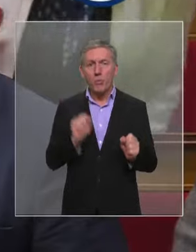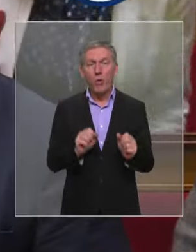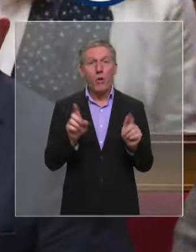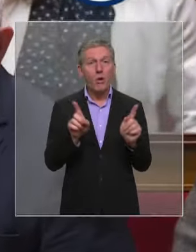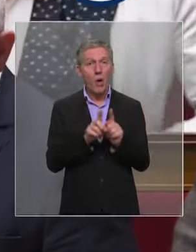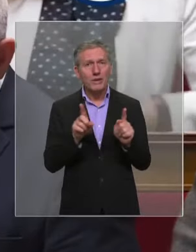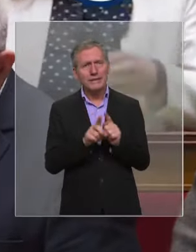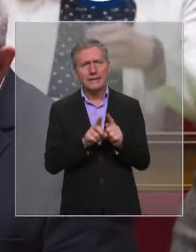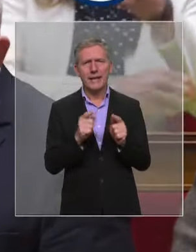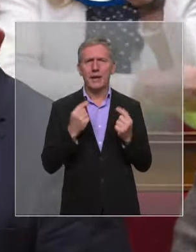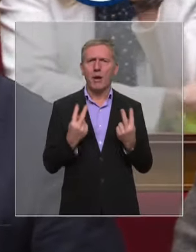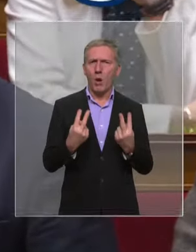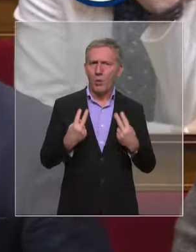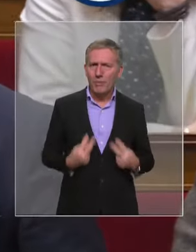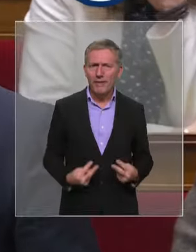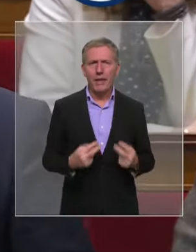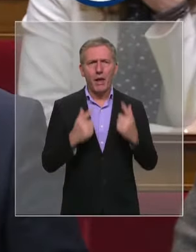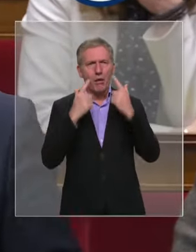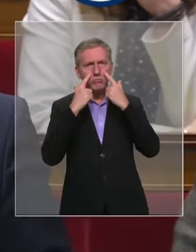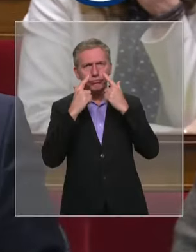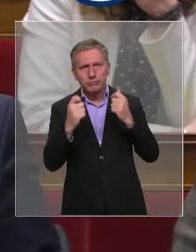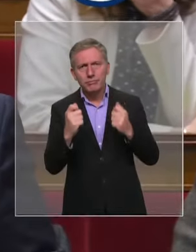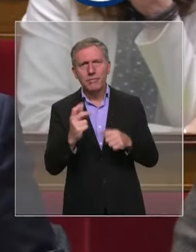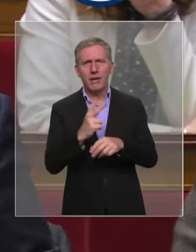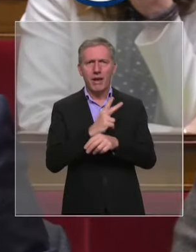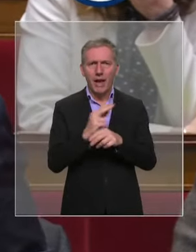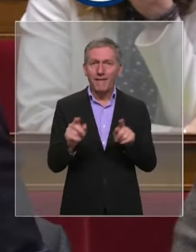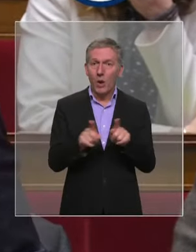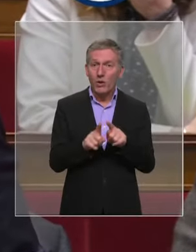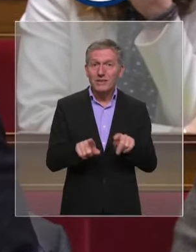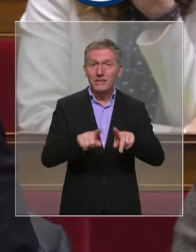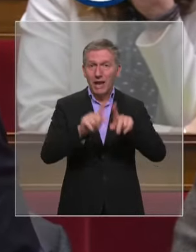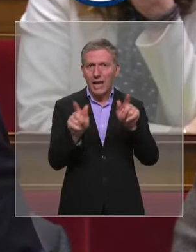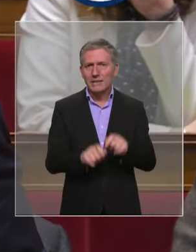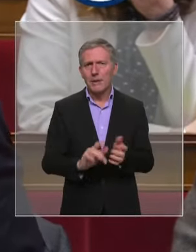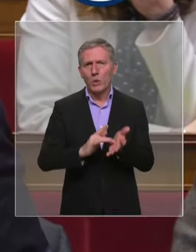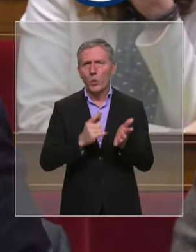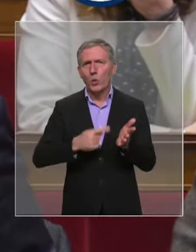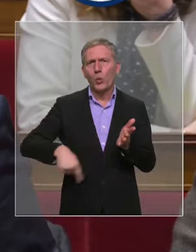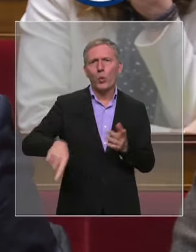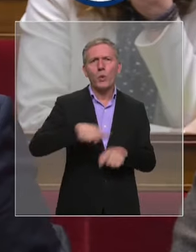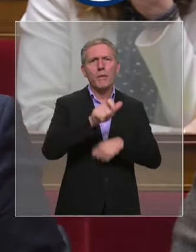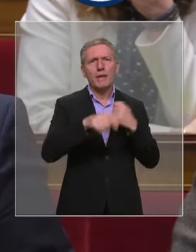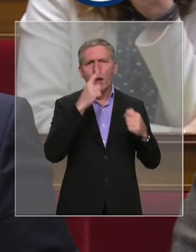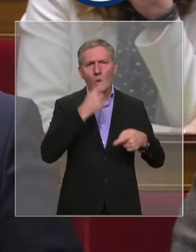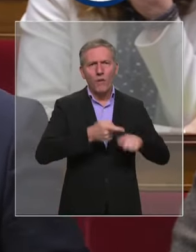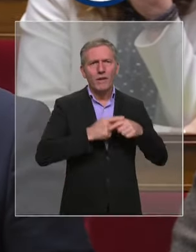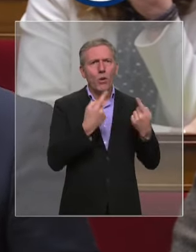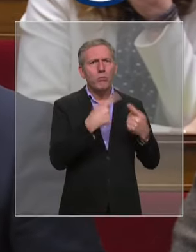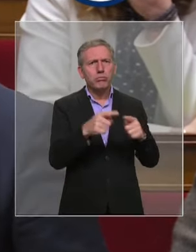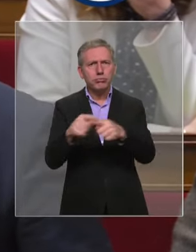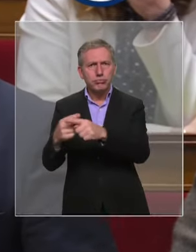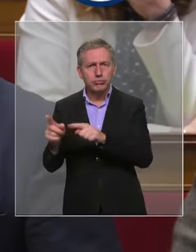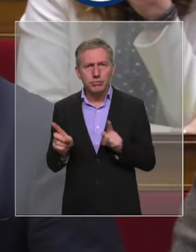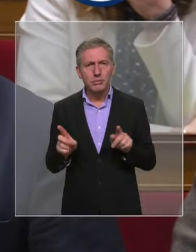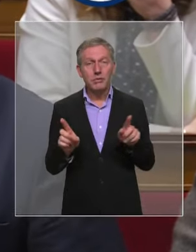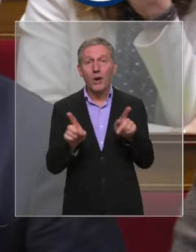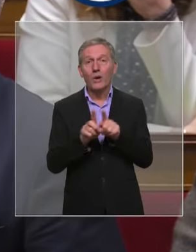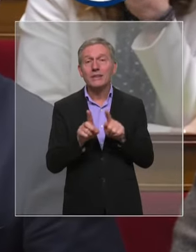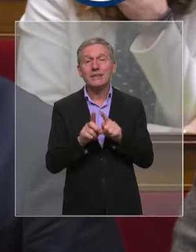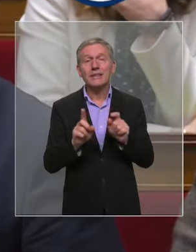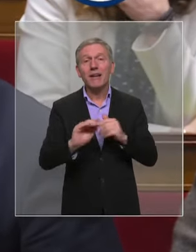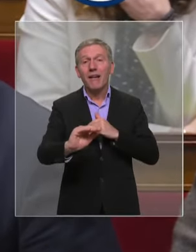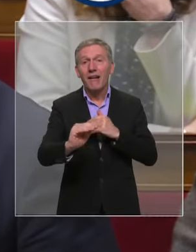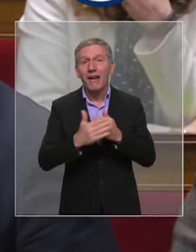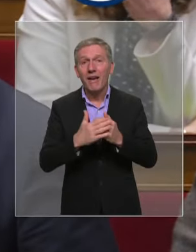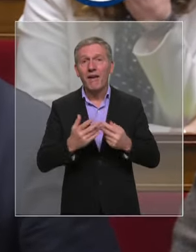avec humilité, avec gravité, avec respect de toutes les convictions. Parler de la fin de vie, ce n'est pas